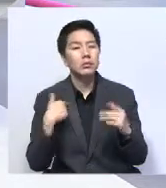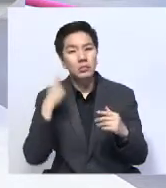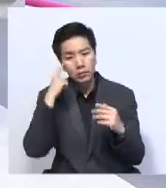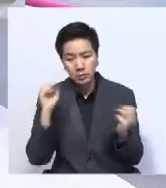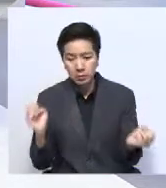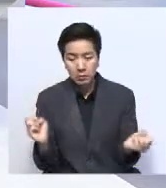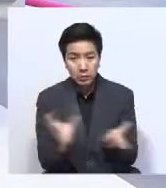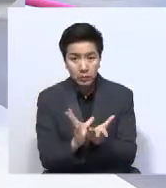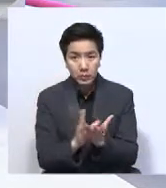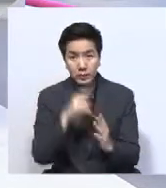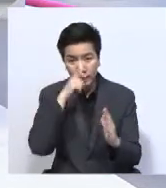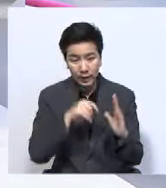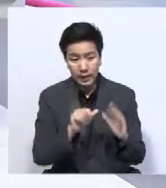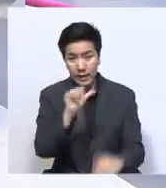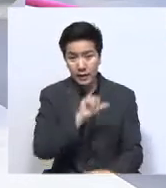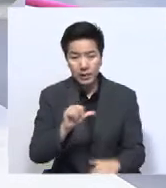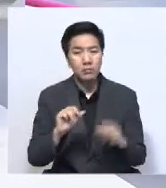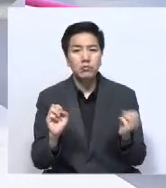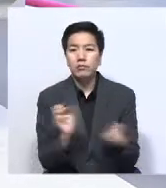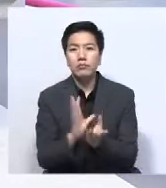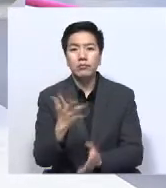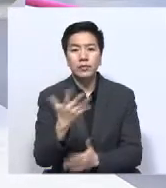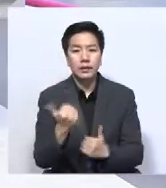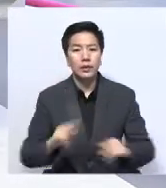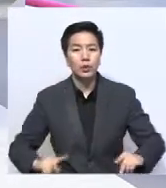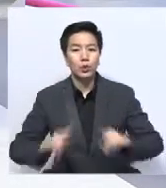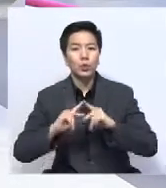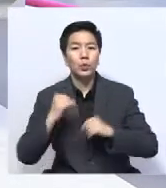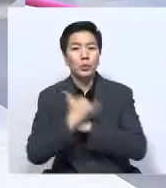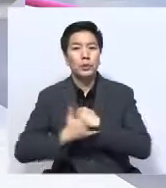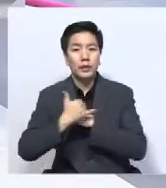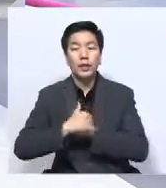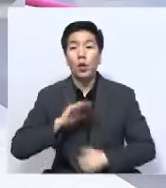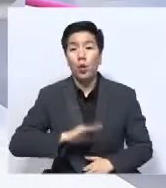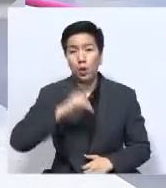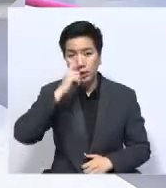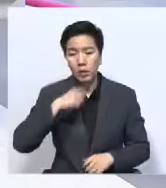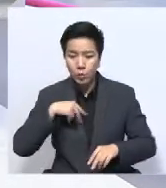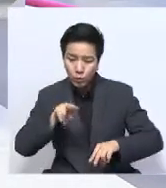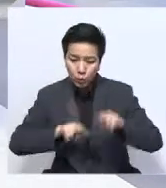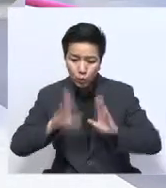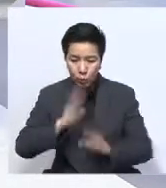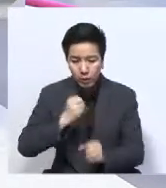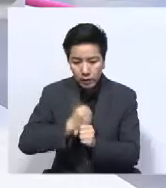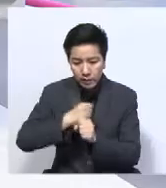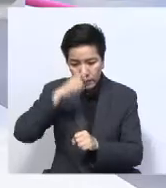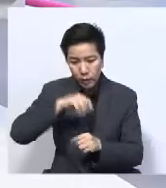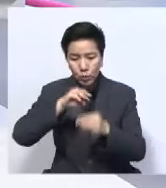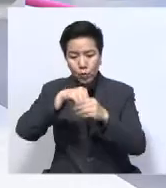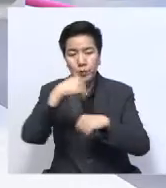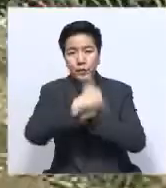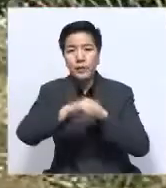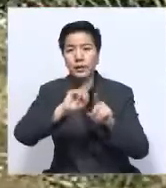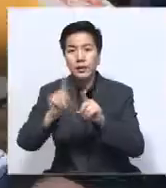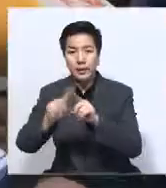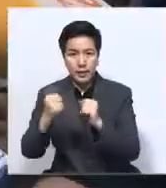น่าจะส่งผลกระทบต่อภูมิภาคเอเชียนะครับขณะที่ทางกระทรวงการต่างประเทศของไทยนะครับก็จะดูแลงานไทยในต่างประเทศอย่างเต็มที่ครับ